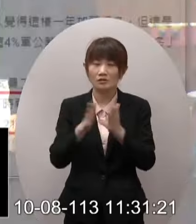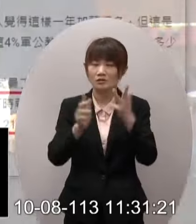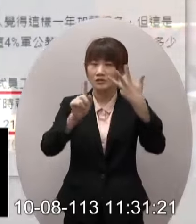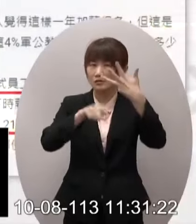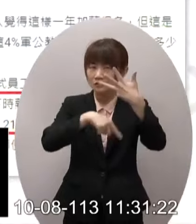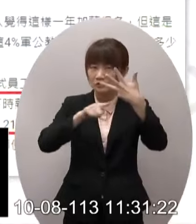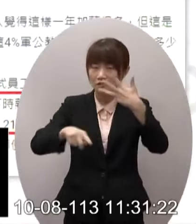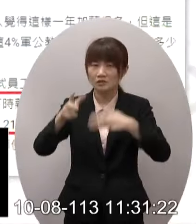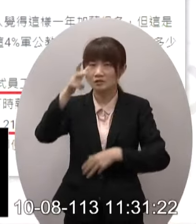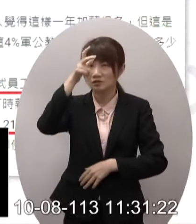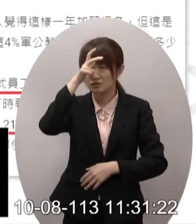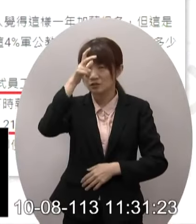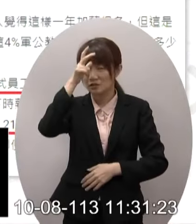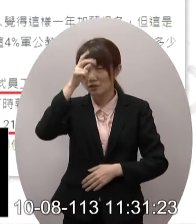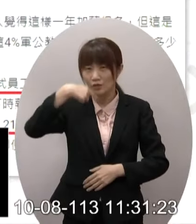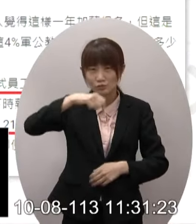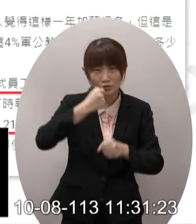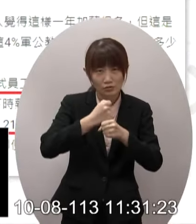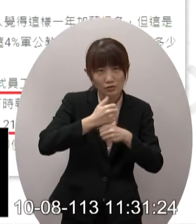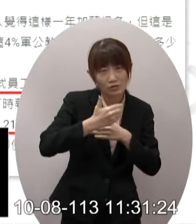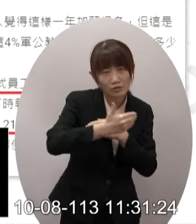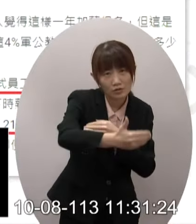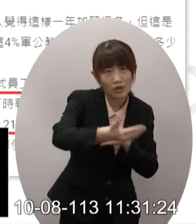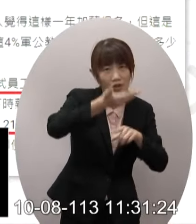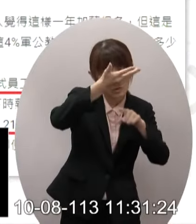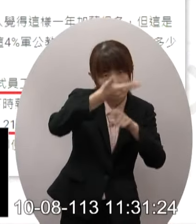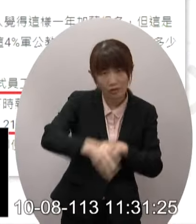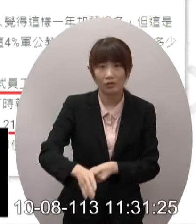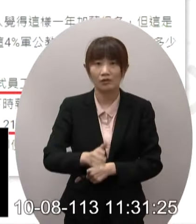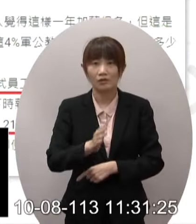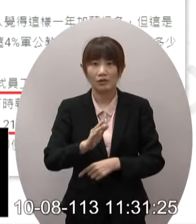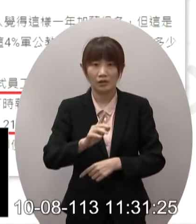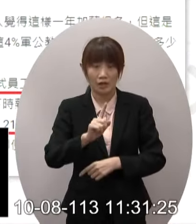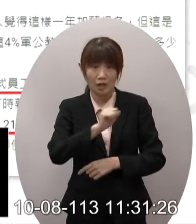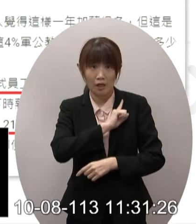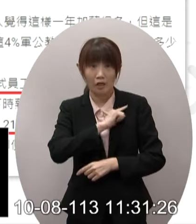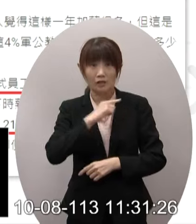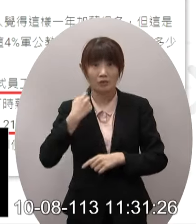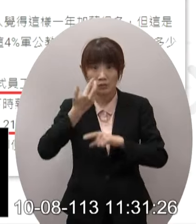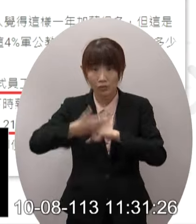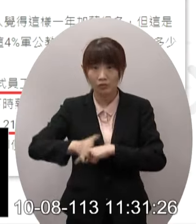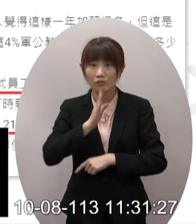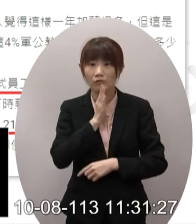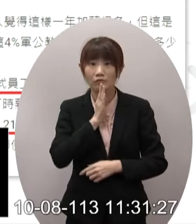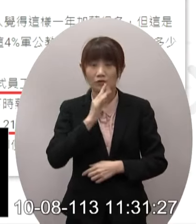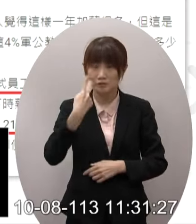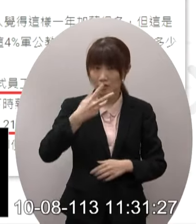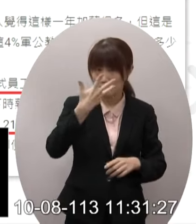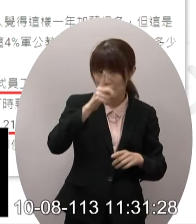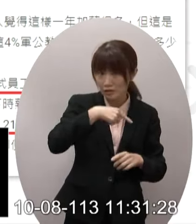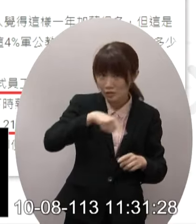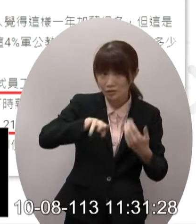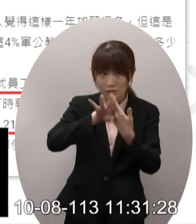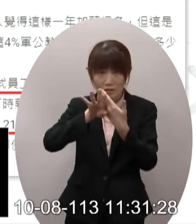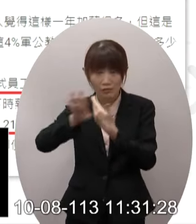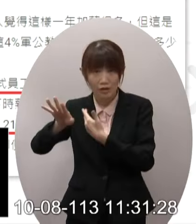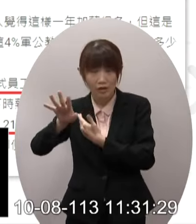8位警察自杀身亡。那这5年来，不连这8位之后，我